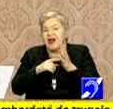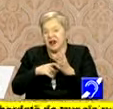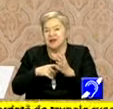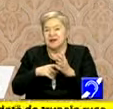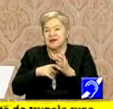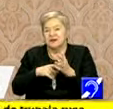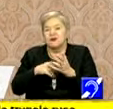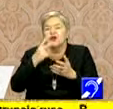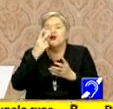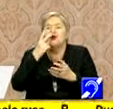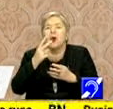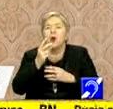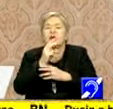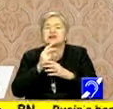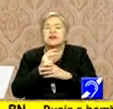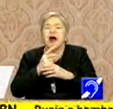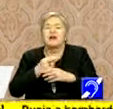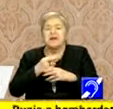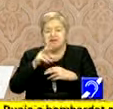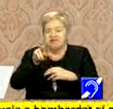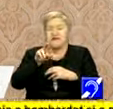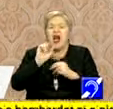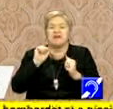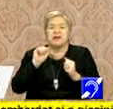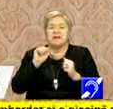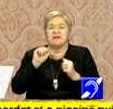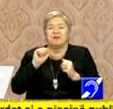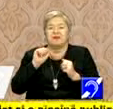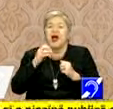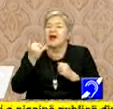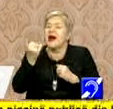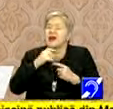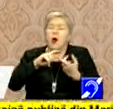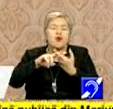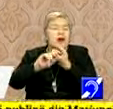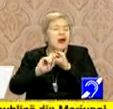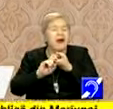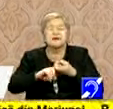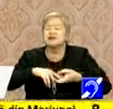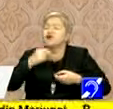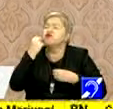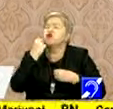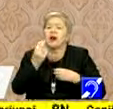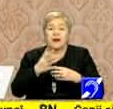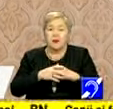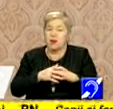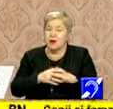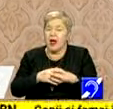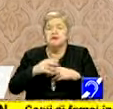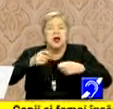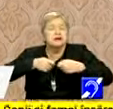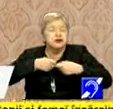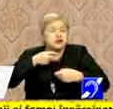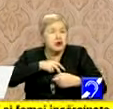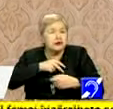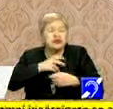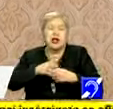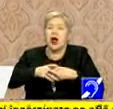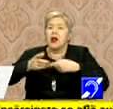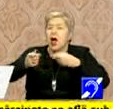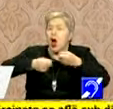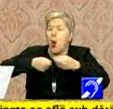suntem două popoare înfrățite, care au relații extraordinar de bune pe plan social, dar și